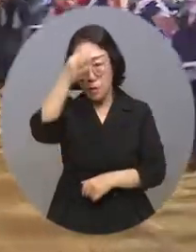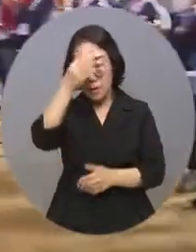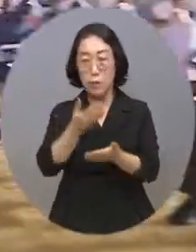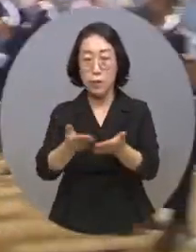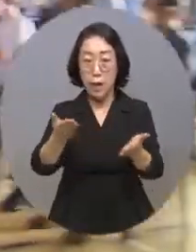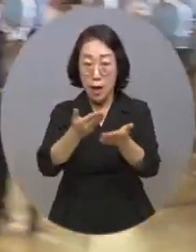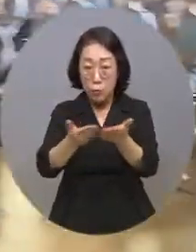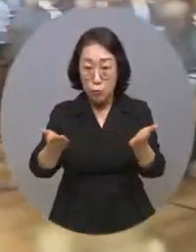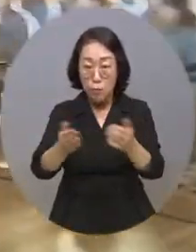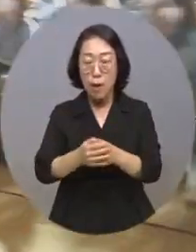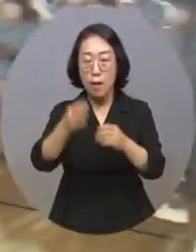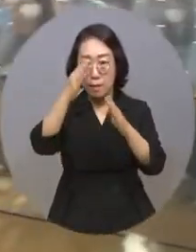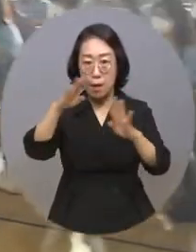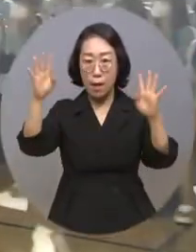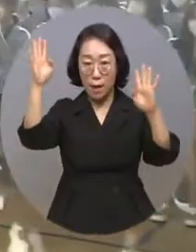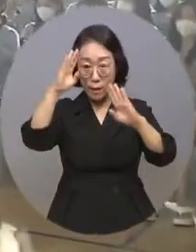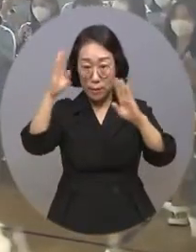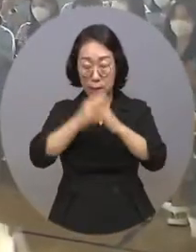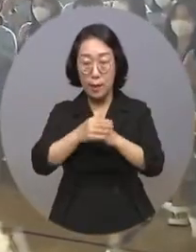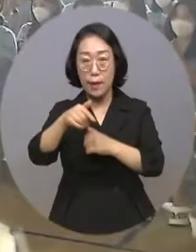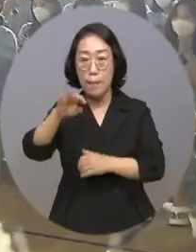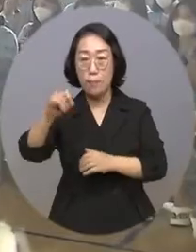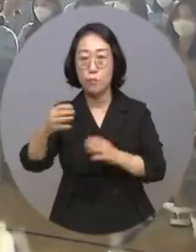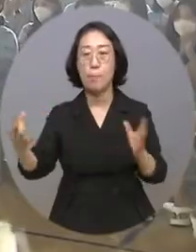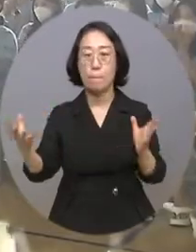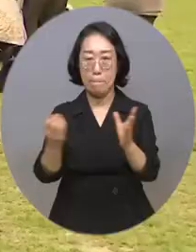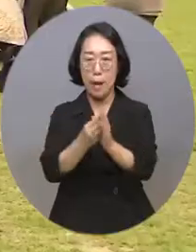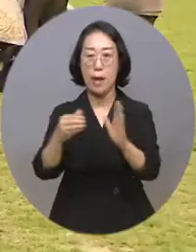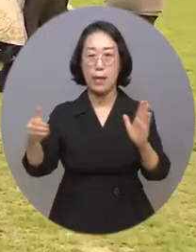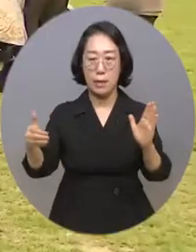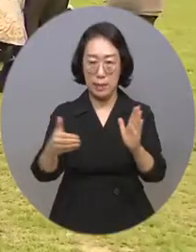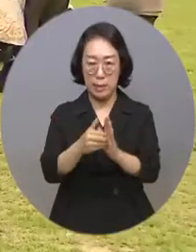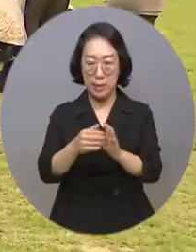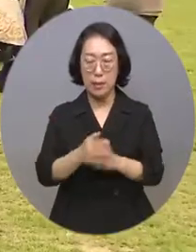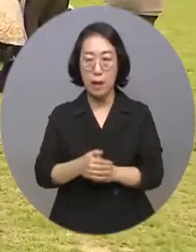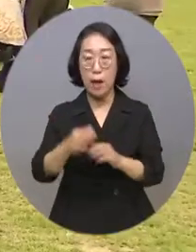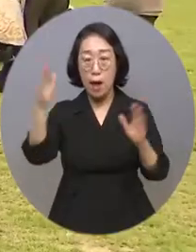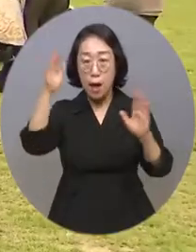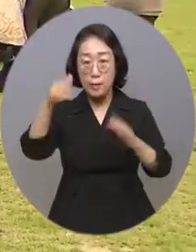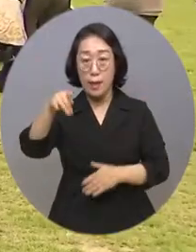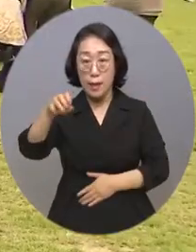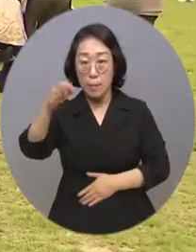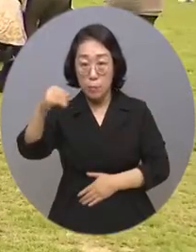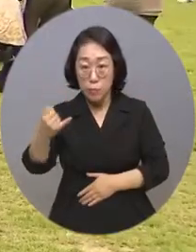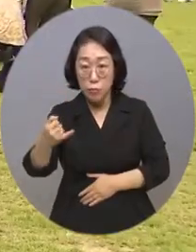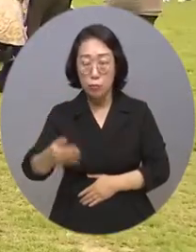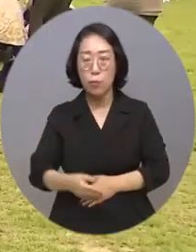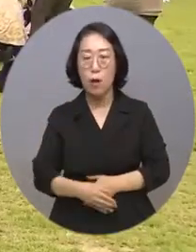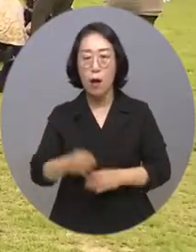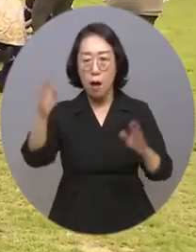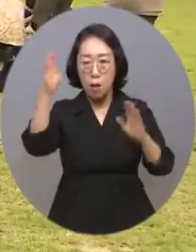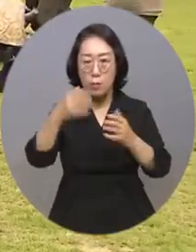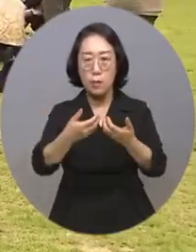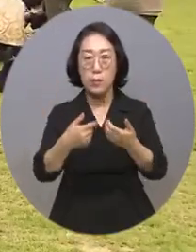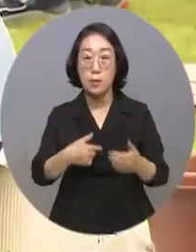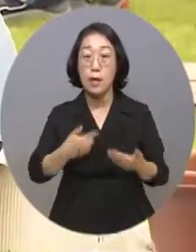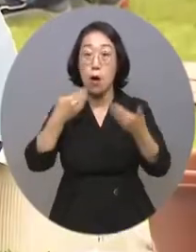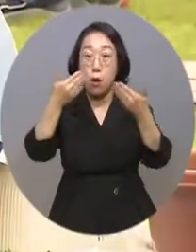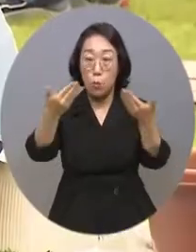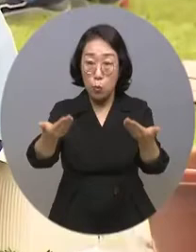캠프를 안전하고 성공적으로 마무리했습니다. 대학생 캠프는 다양한 대학생 봉사단체가